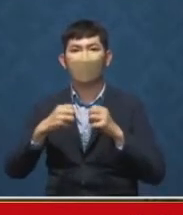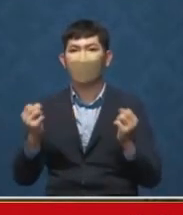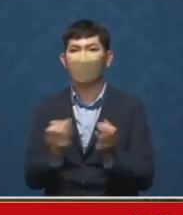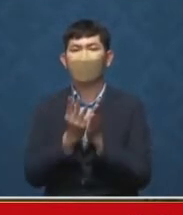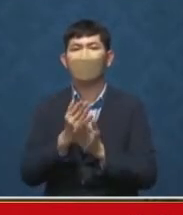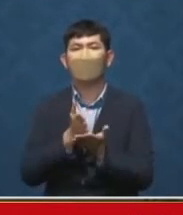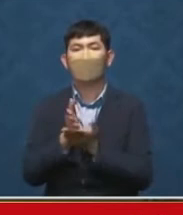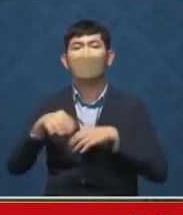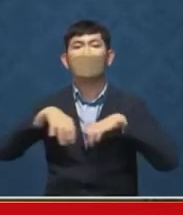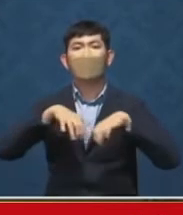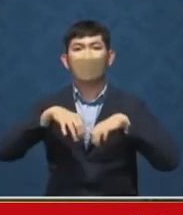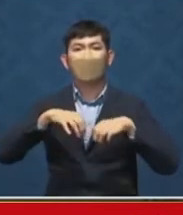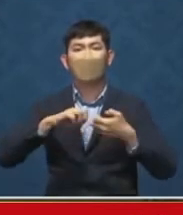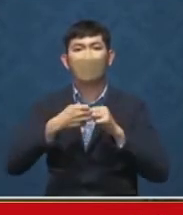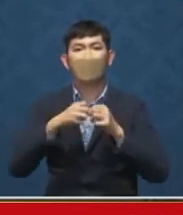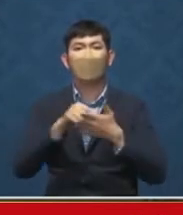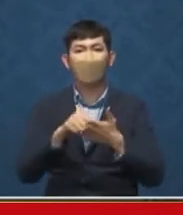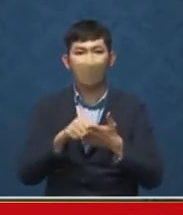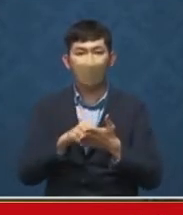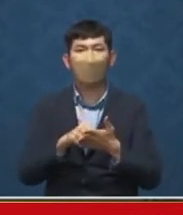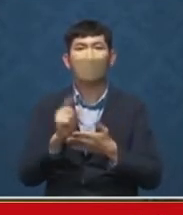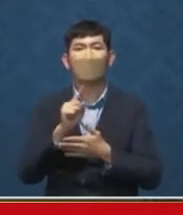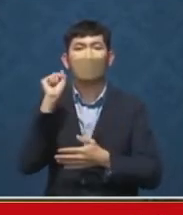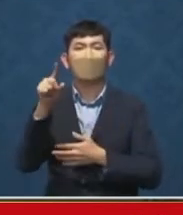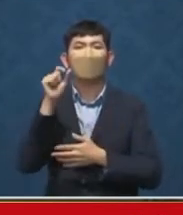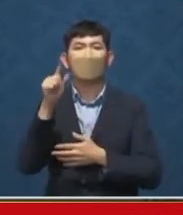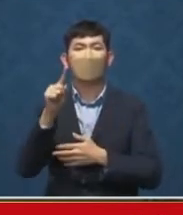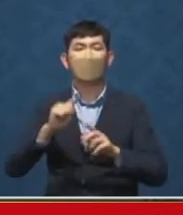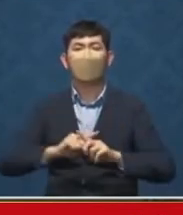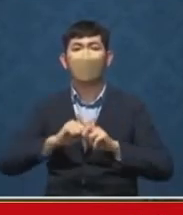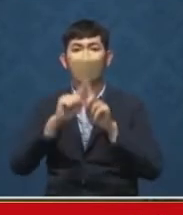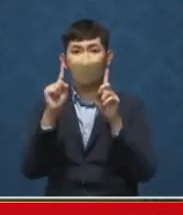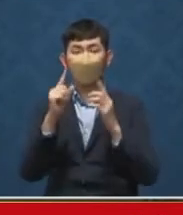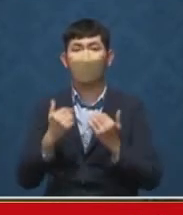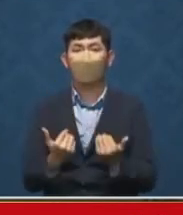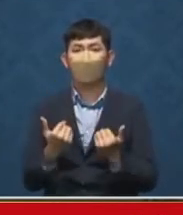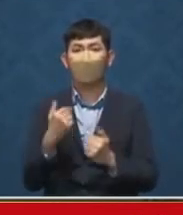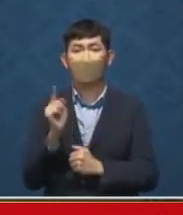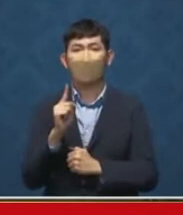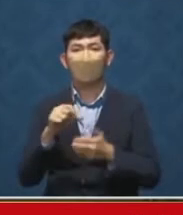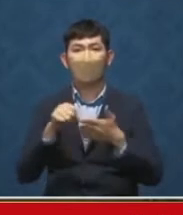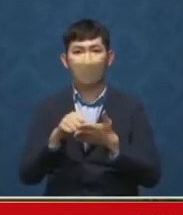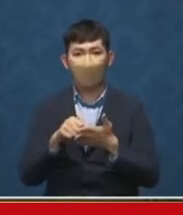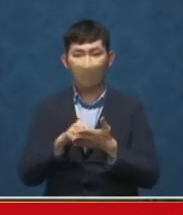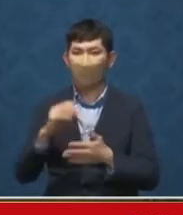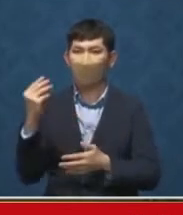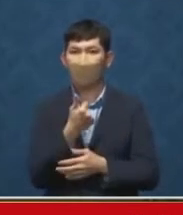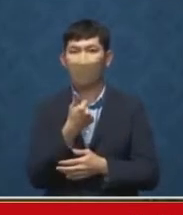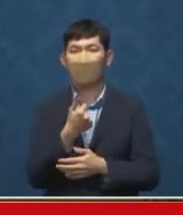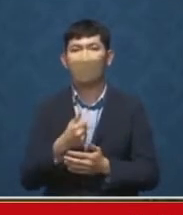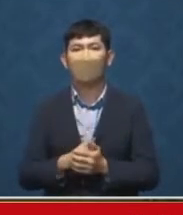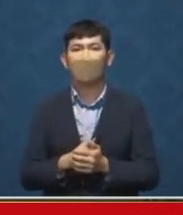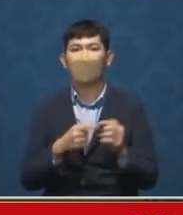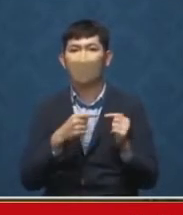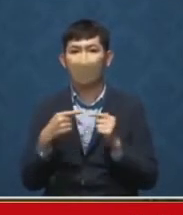รบ.อาจทำให้เกิดความขัดแย้งแก่ฝ่ายบริหารในการแก้ไขสถานการณ์ฉุกเฉินซึ่งเป็นส